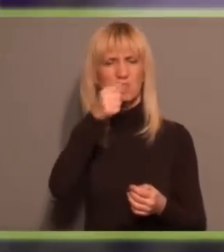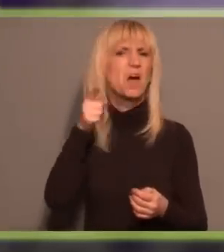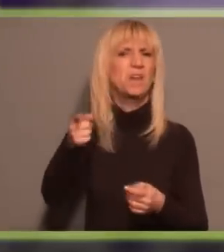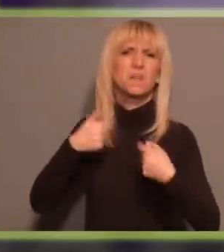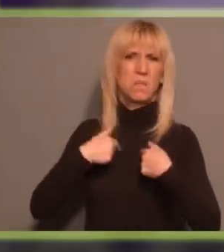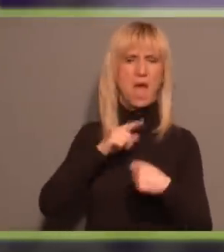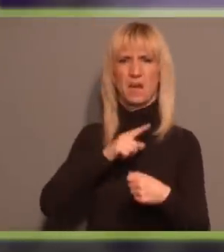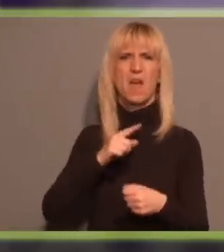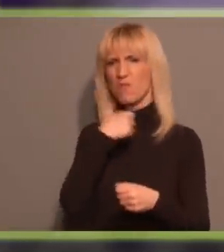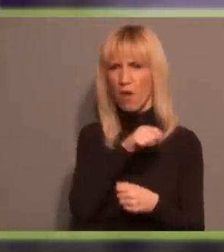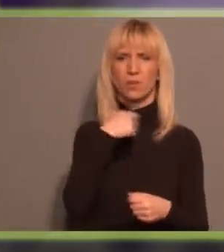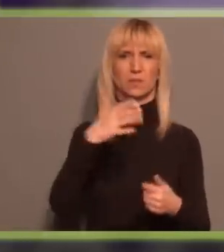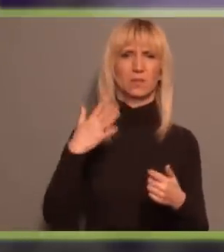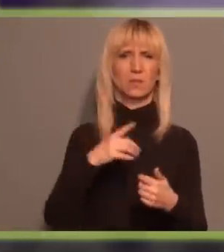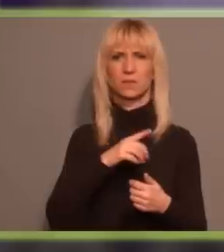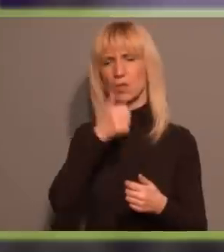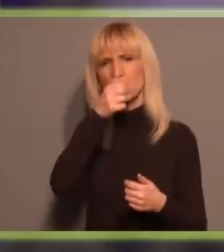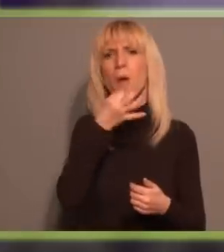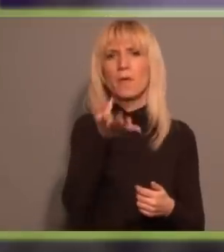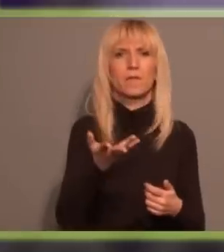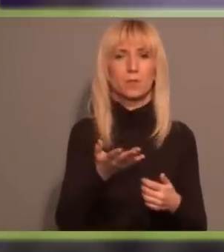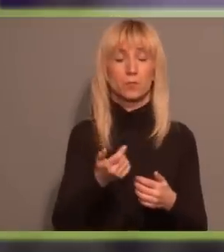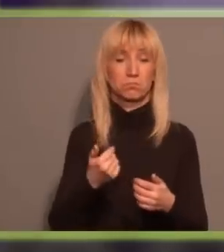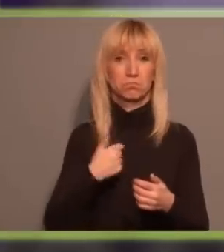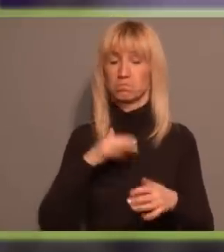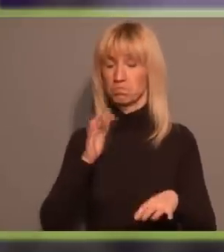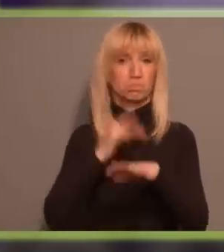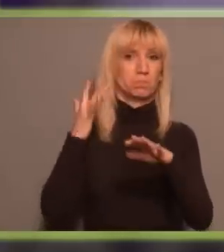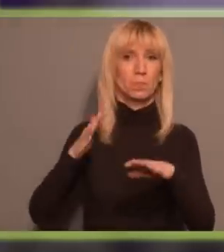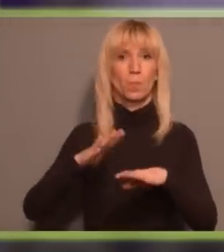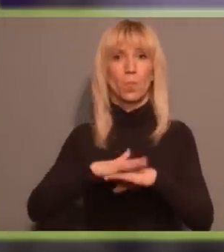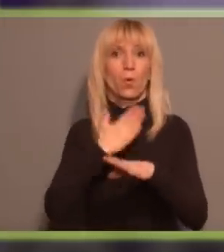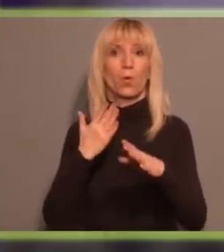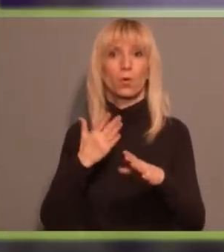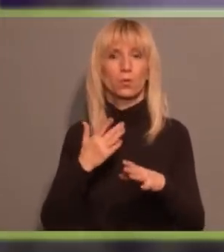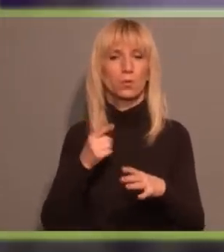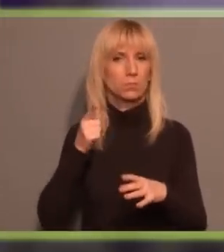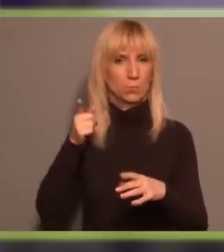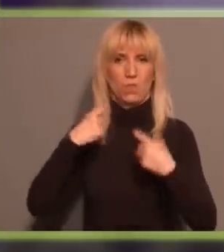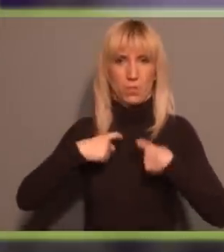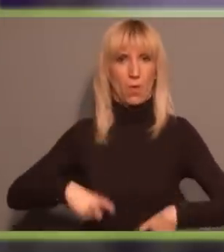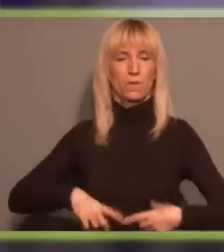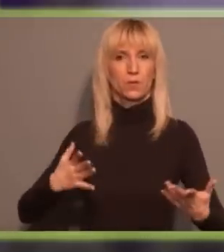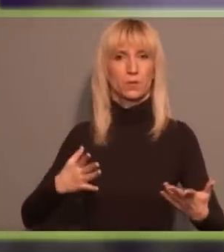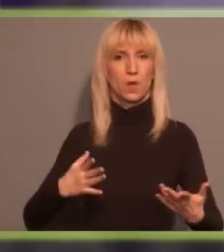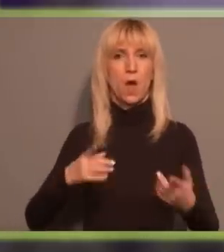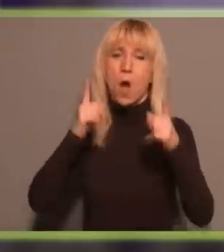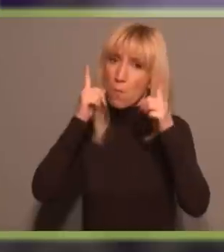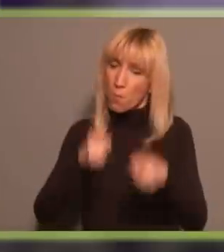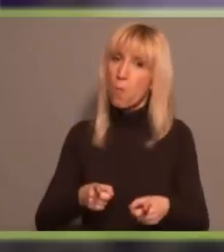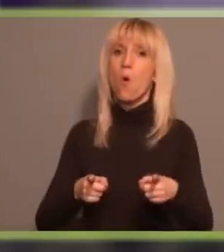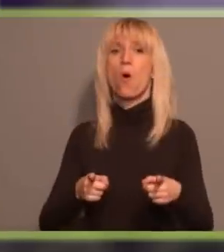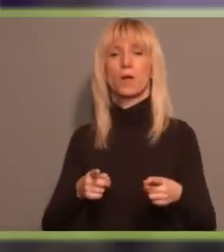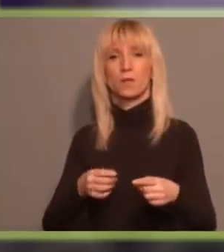mene, nemoj da smaraš ili takve stvari. I to mene pogodio jer ja... Oni su ipak profesori moraju